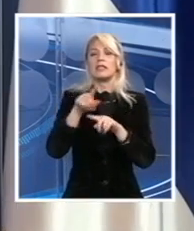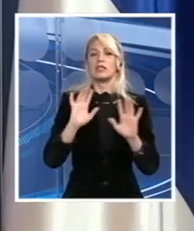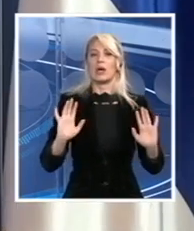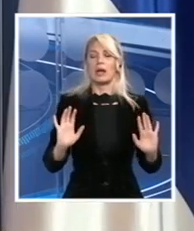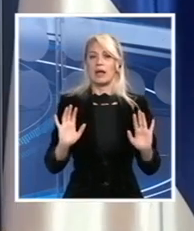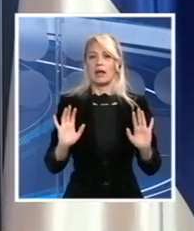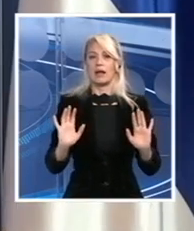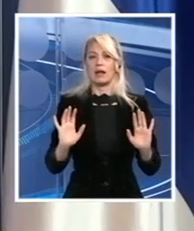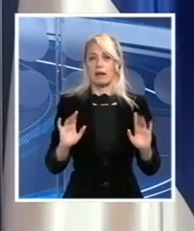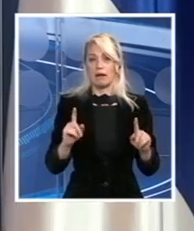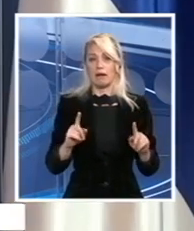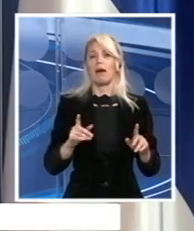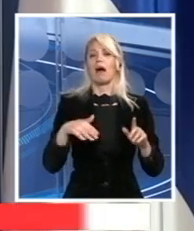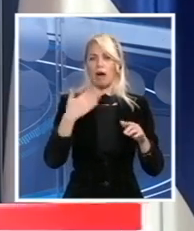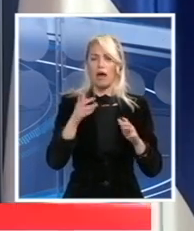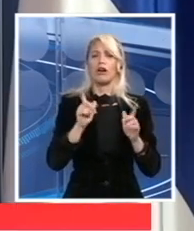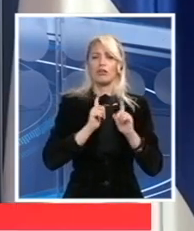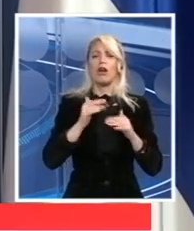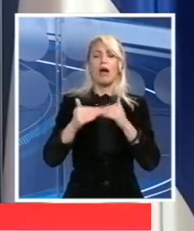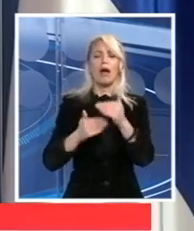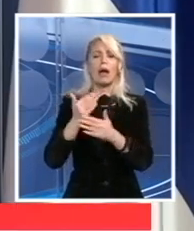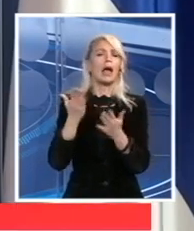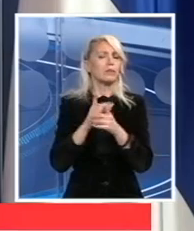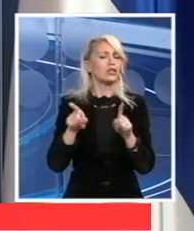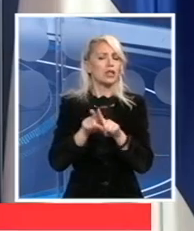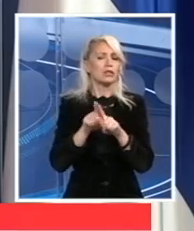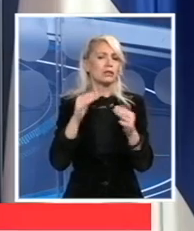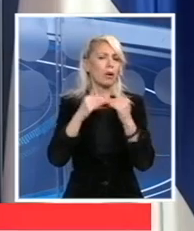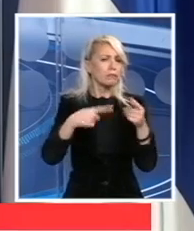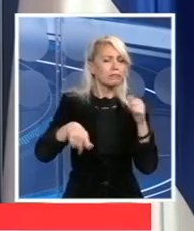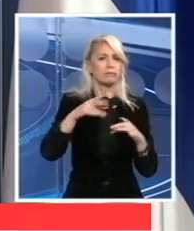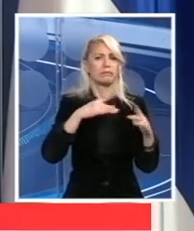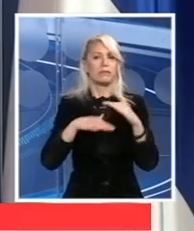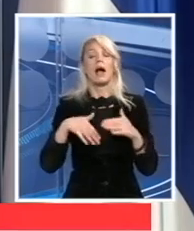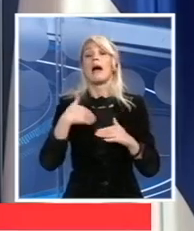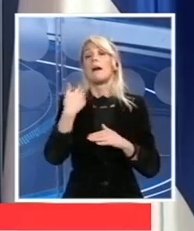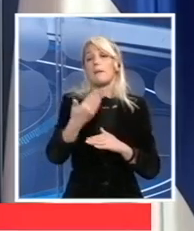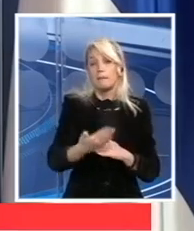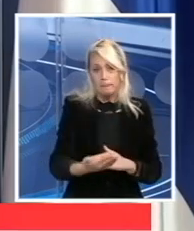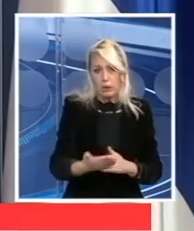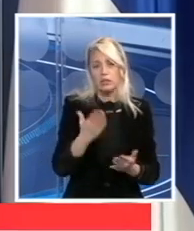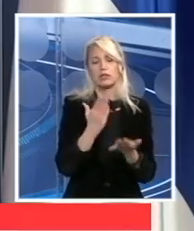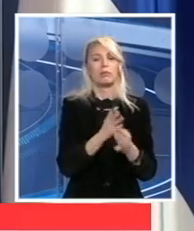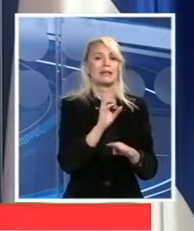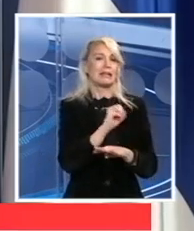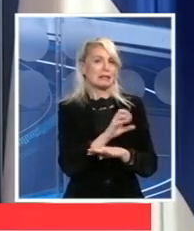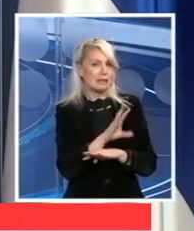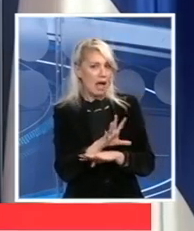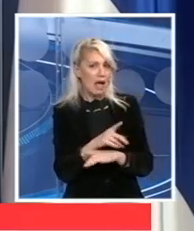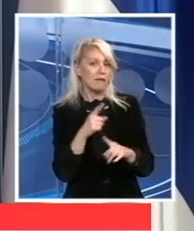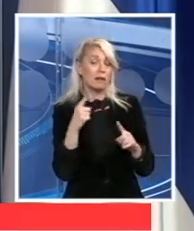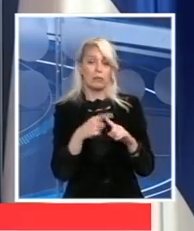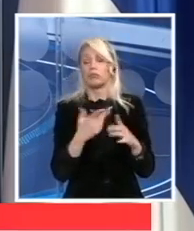Doći će vreme kad će i to sve da se skine. I onda će krenuti preporuke. I normalno zabrane